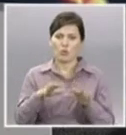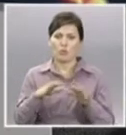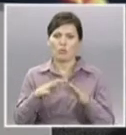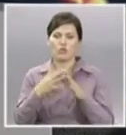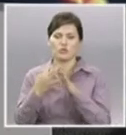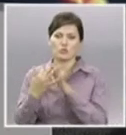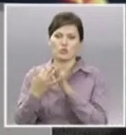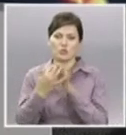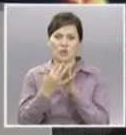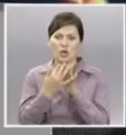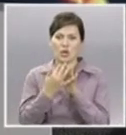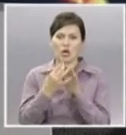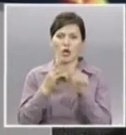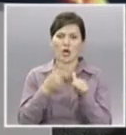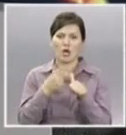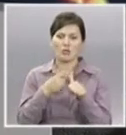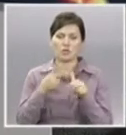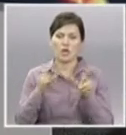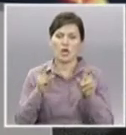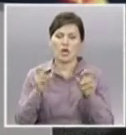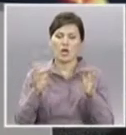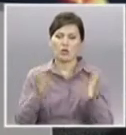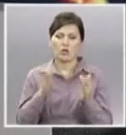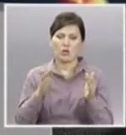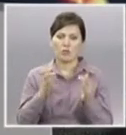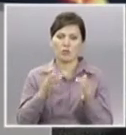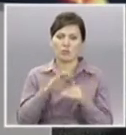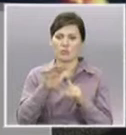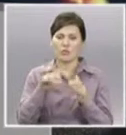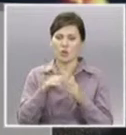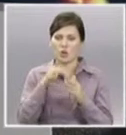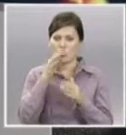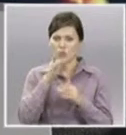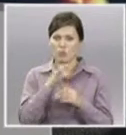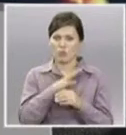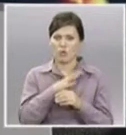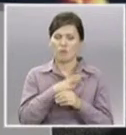поселоктер атау сақталып қалған. Біз бірақ олардың барлығын сіздің айтуыңыз бойынша